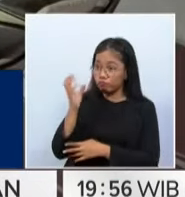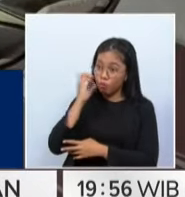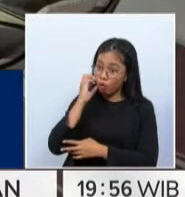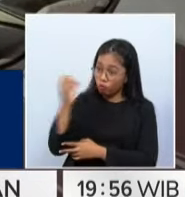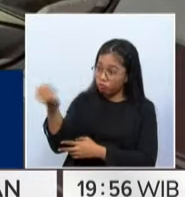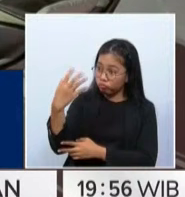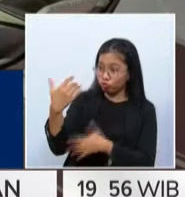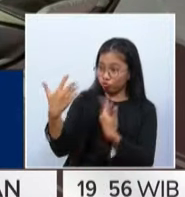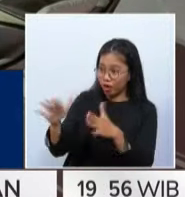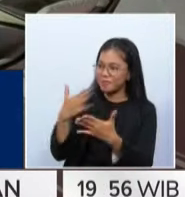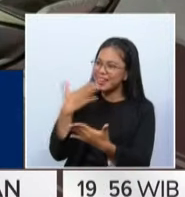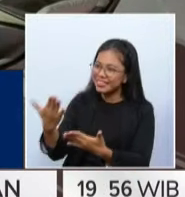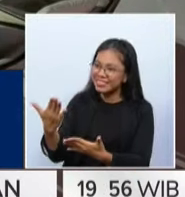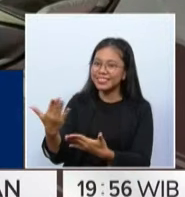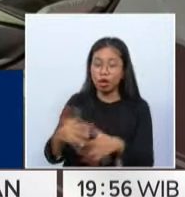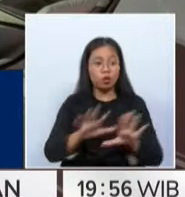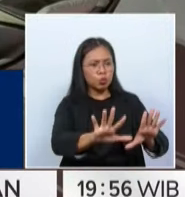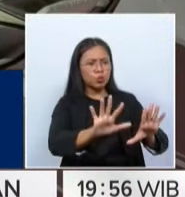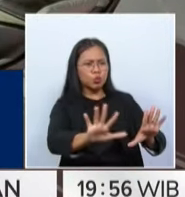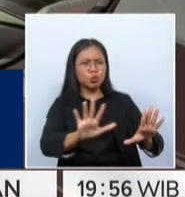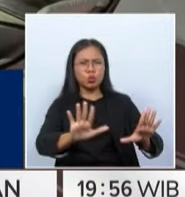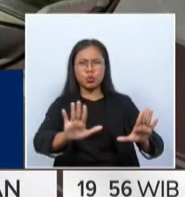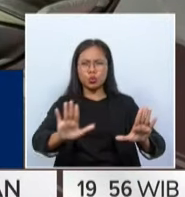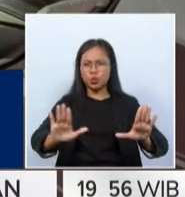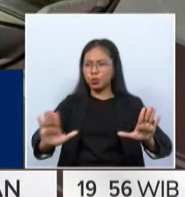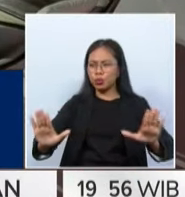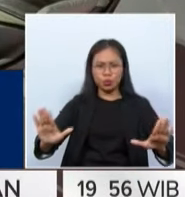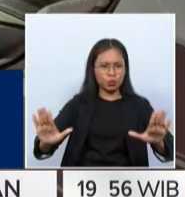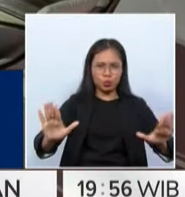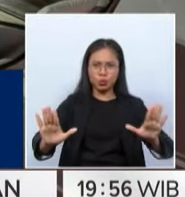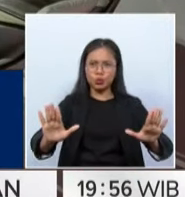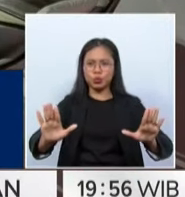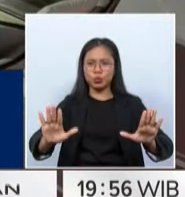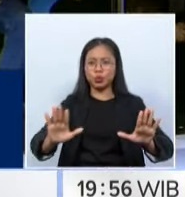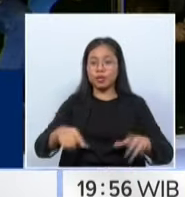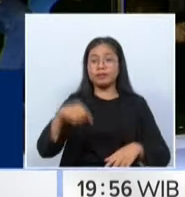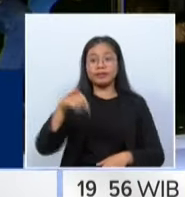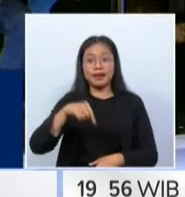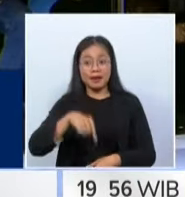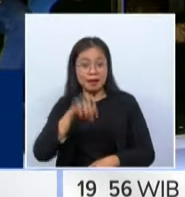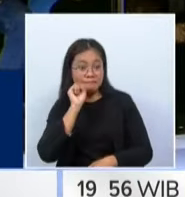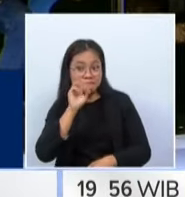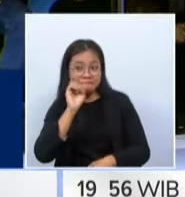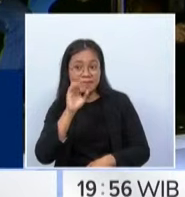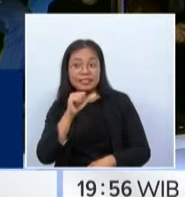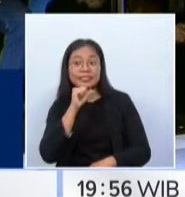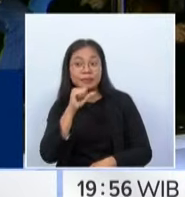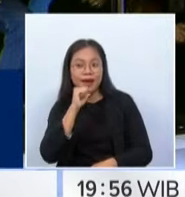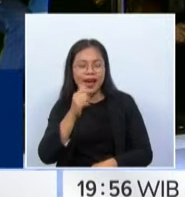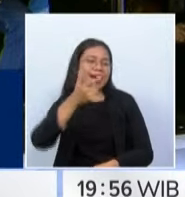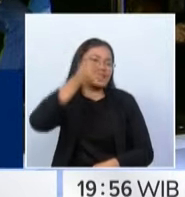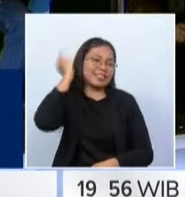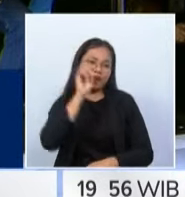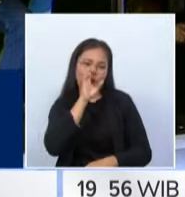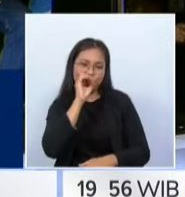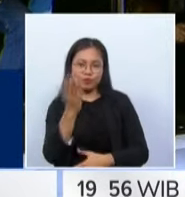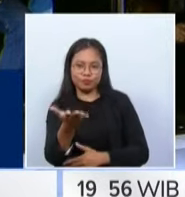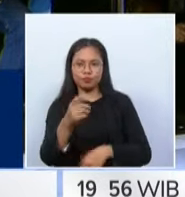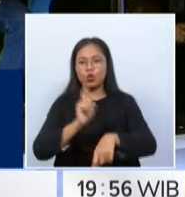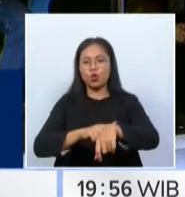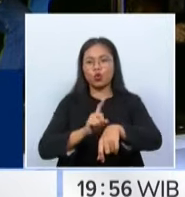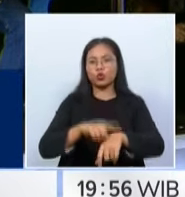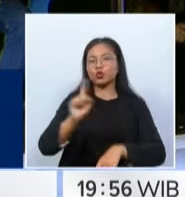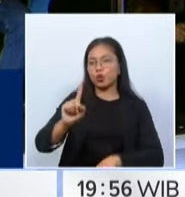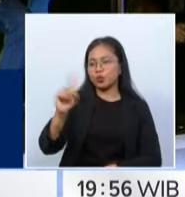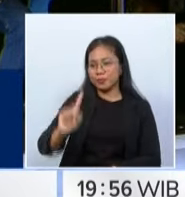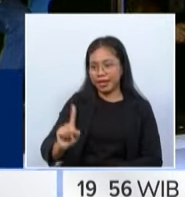Prabowo hadirin mohon tenang kami persilakan kepada Pak Ganjar untuk menanggapi jawaban dari Pak Prabowo dalam waktu 1 menit dimulai